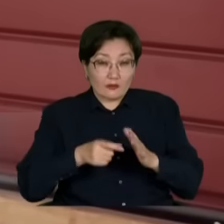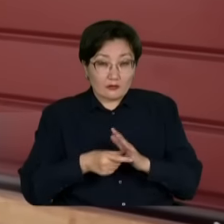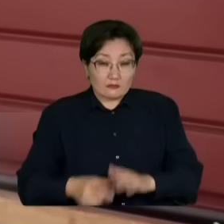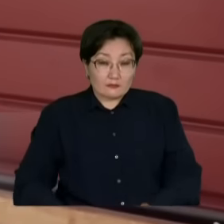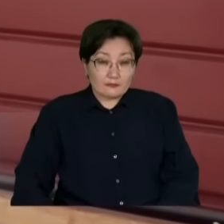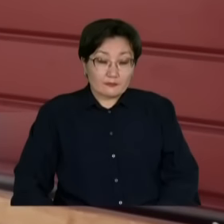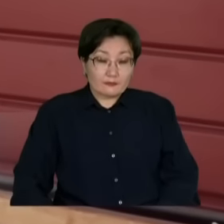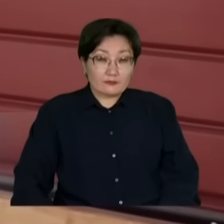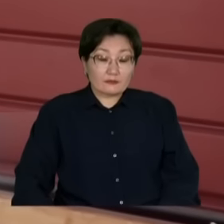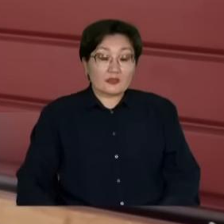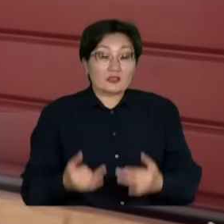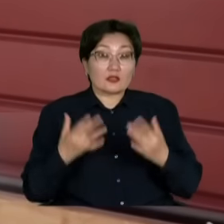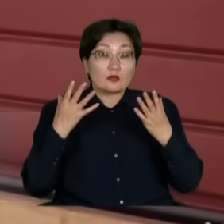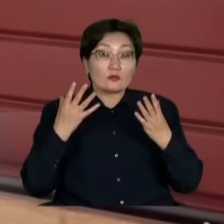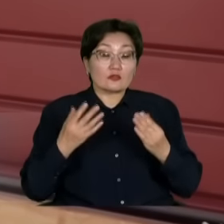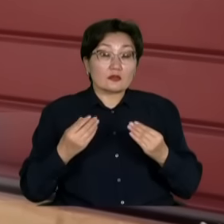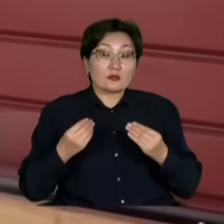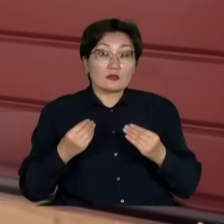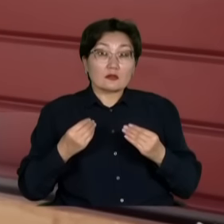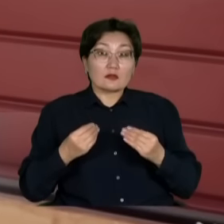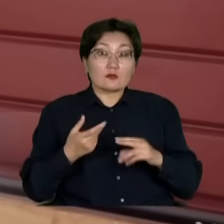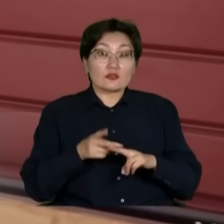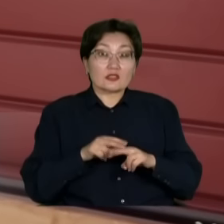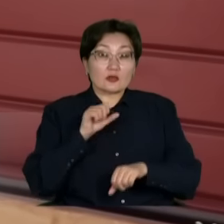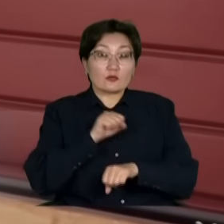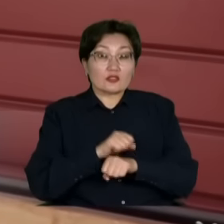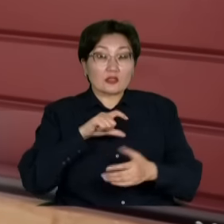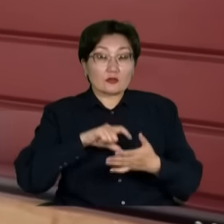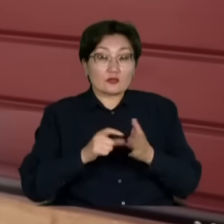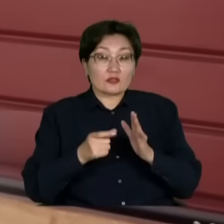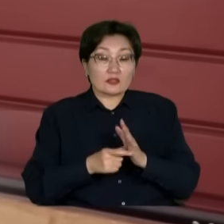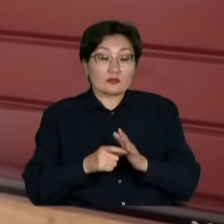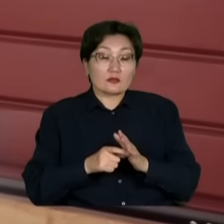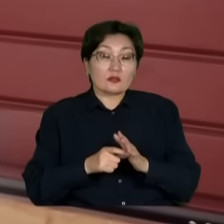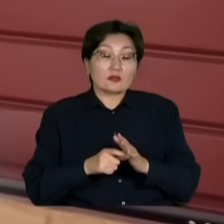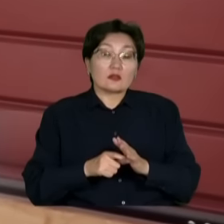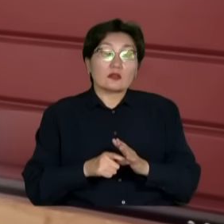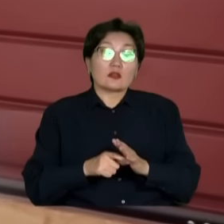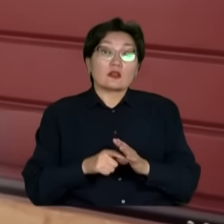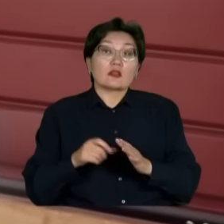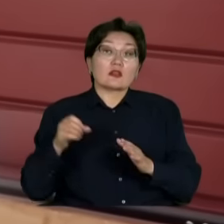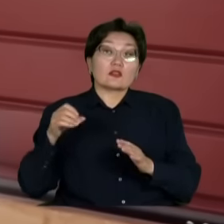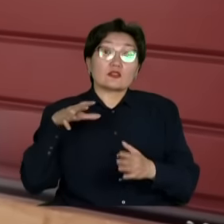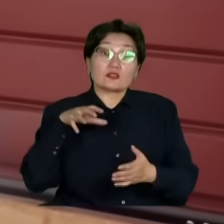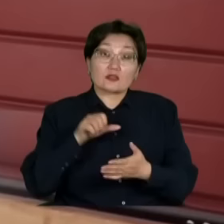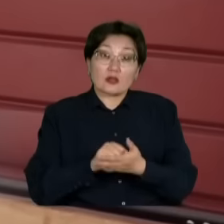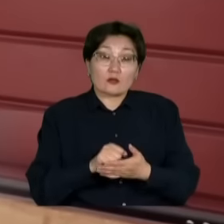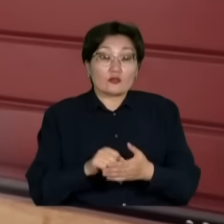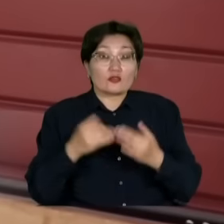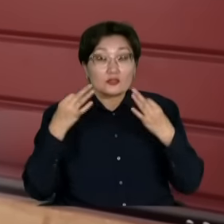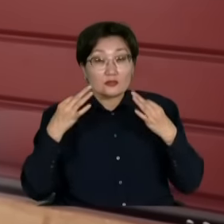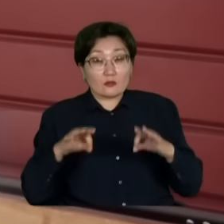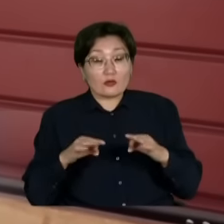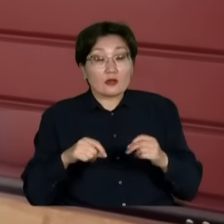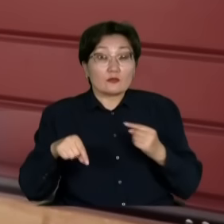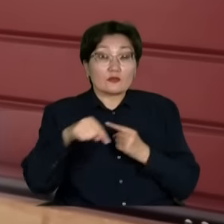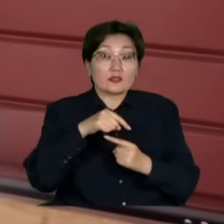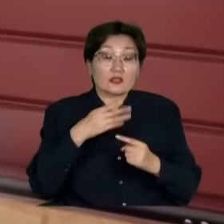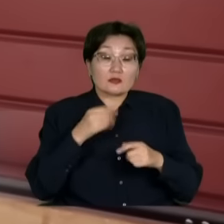льон на сегодняшний день данной остановке солнечно арендатор Ещё пока не заехал бизнес свой не открыл в связи с чем